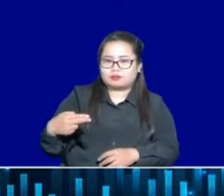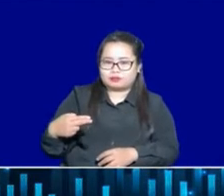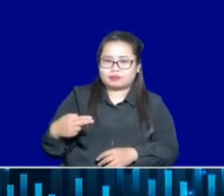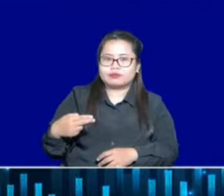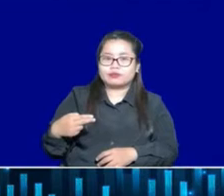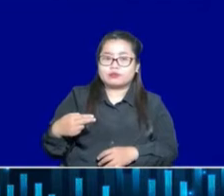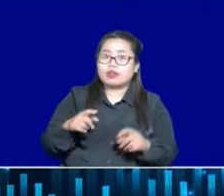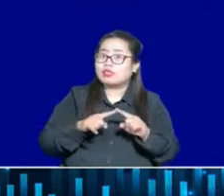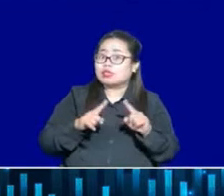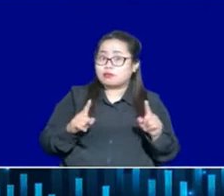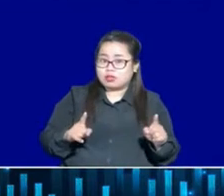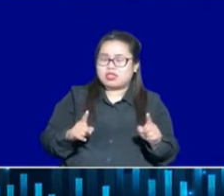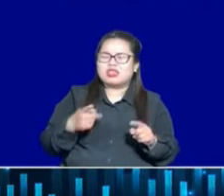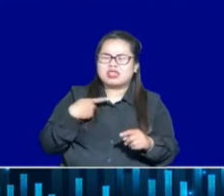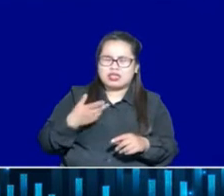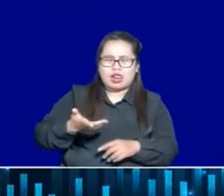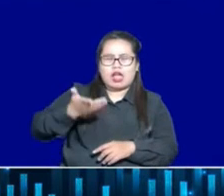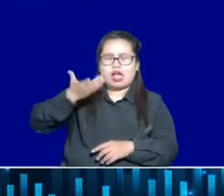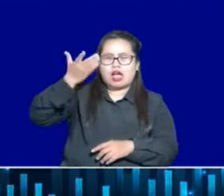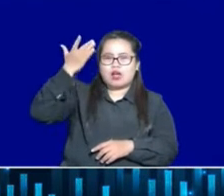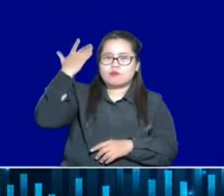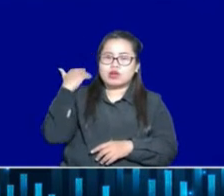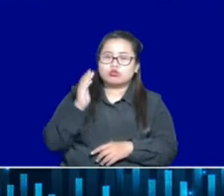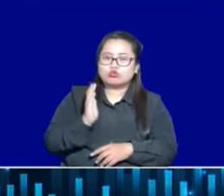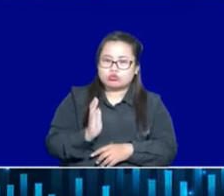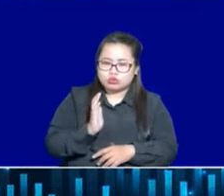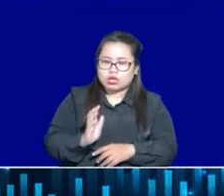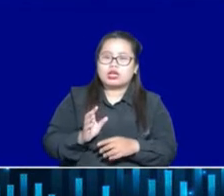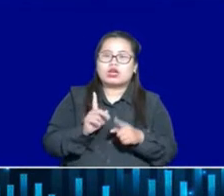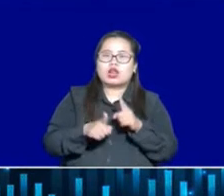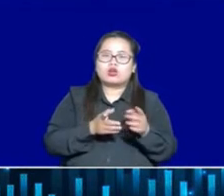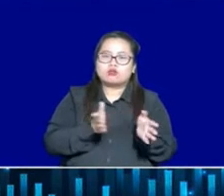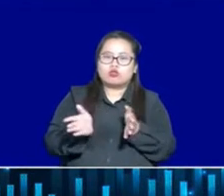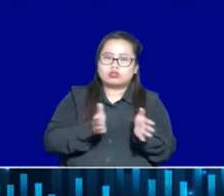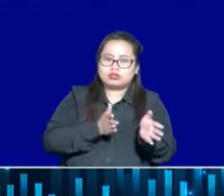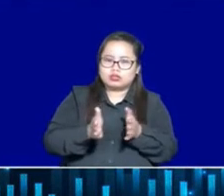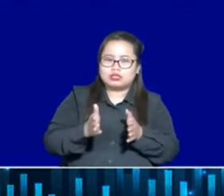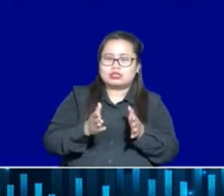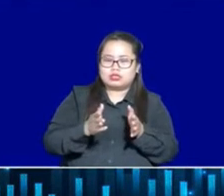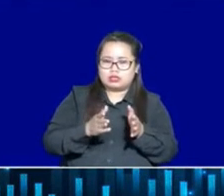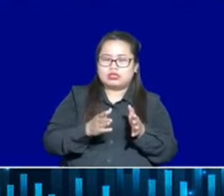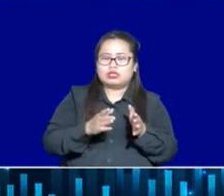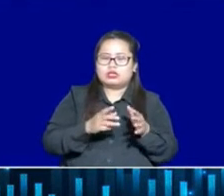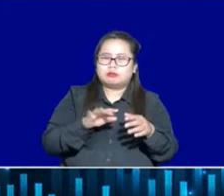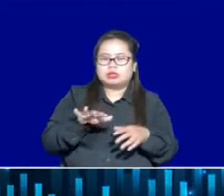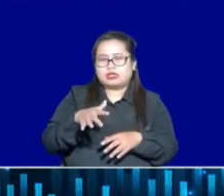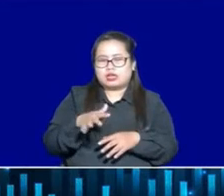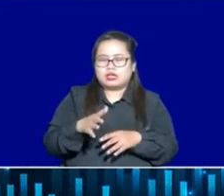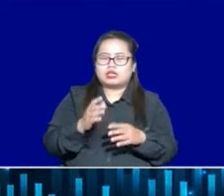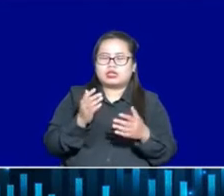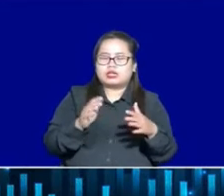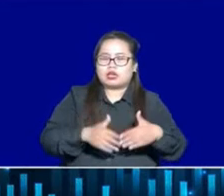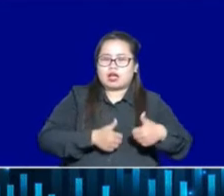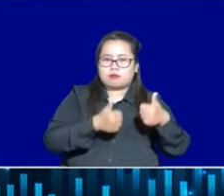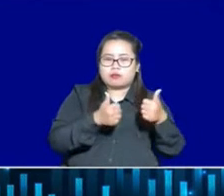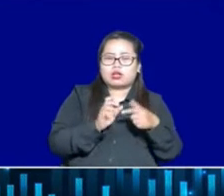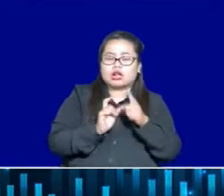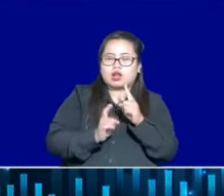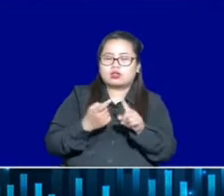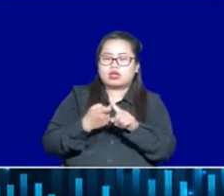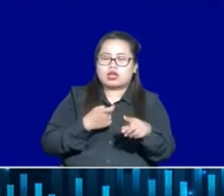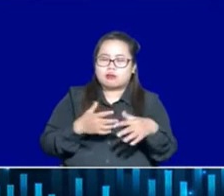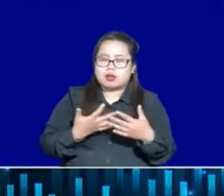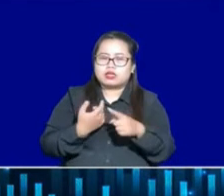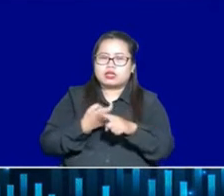Tetapi kita cukup lama di posisi middle income. Secara rule of thumb, berdasarkan satu